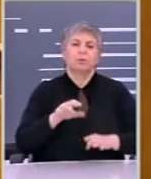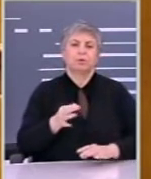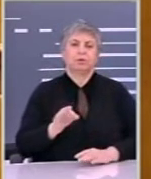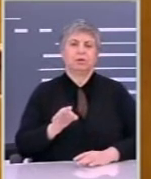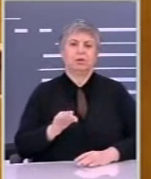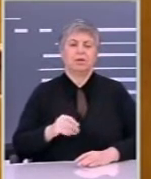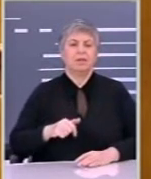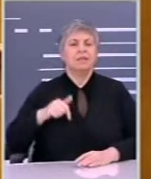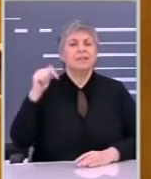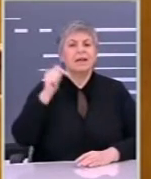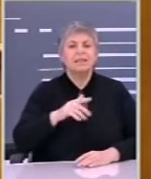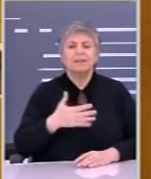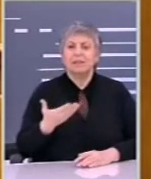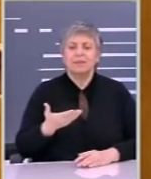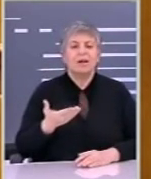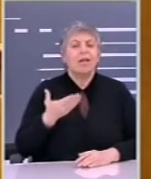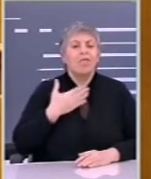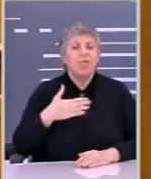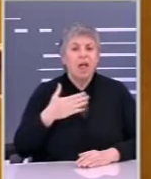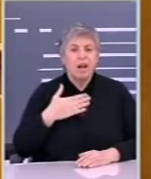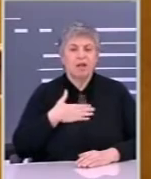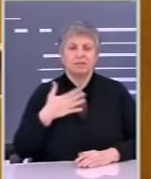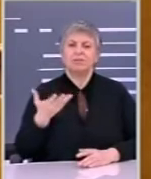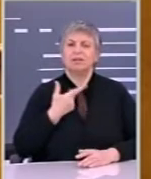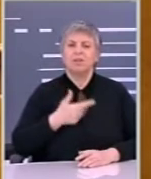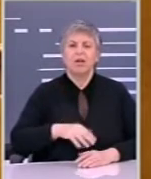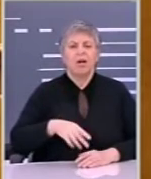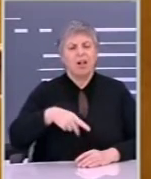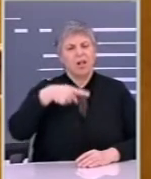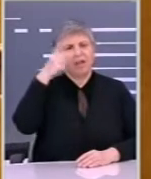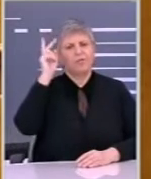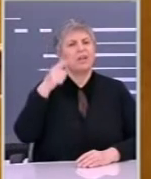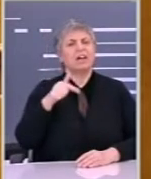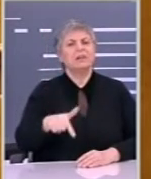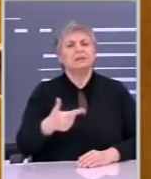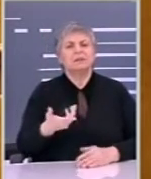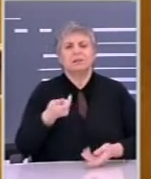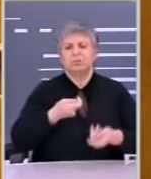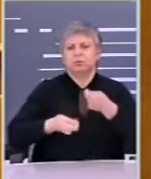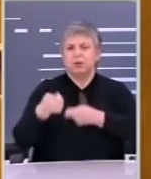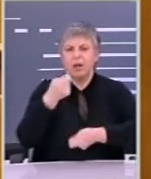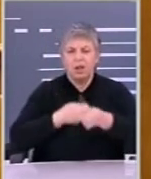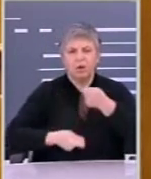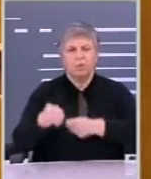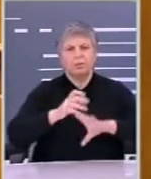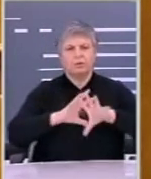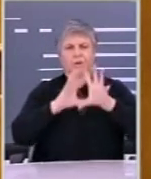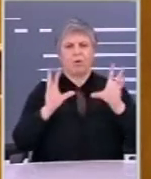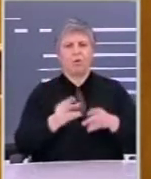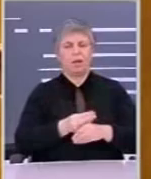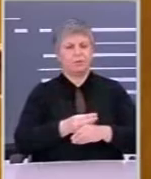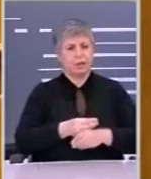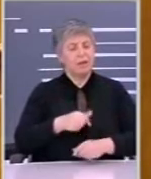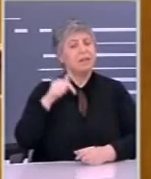ακραία αντικοινωνικοί και νεοφιλελεύθεροι. Και μέσα από αυτόν τον τρόπο ουσιαστικά στηρίζετε εκείνες τις απόψεις